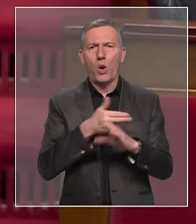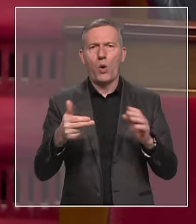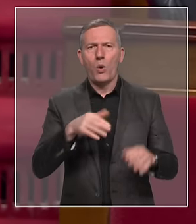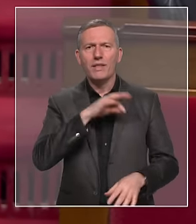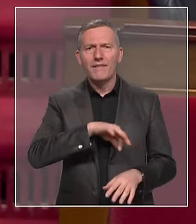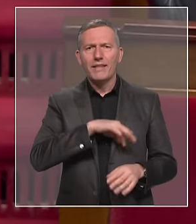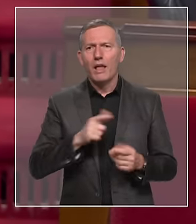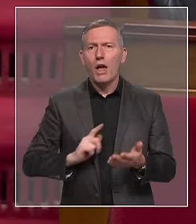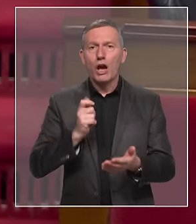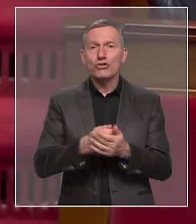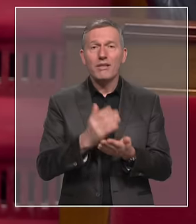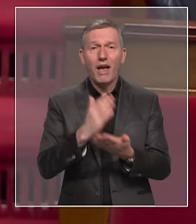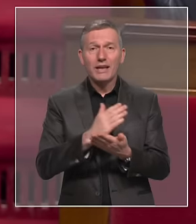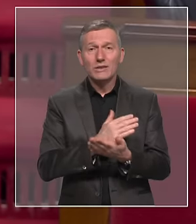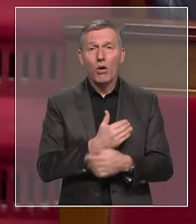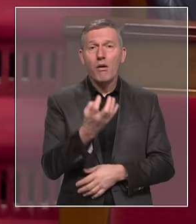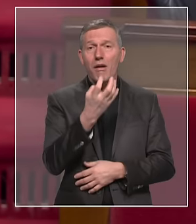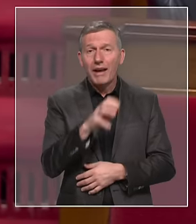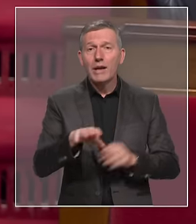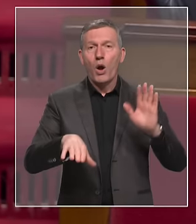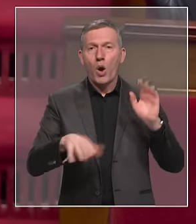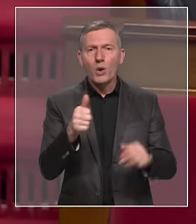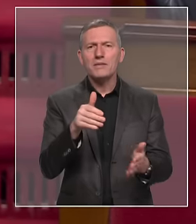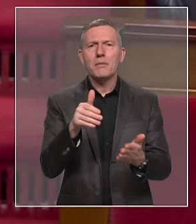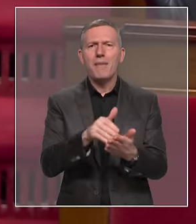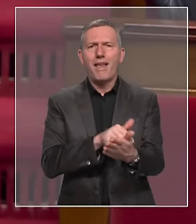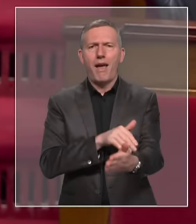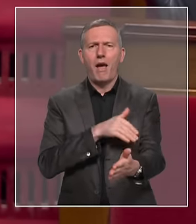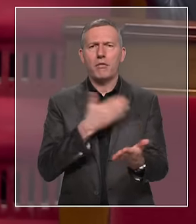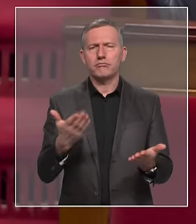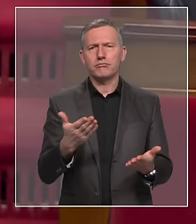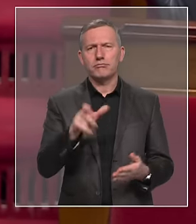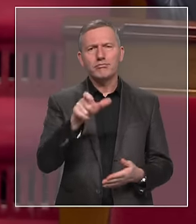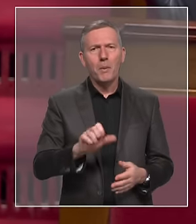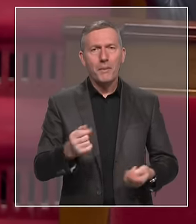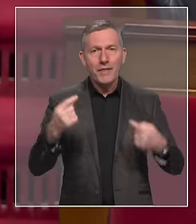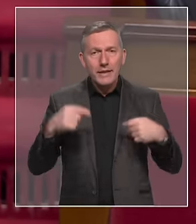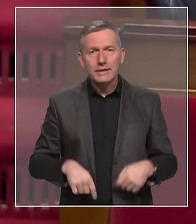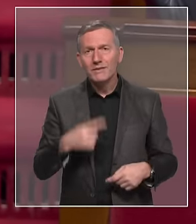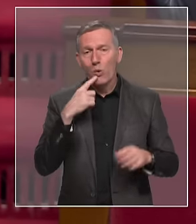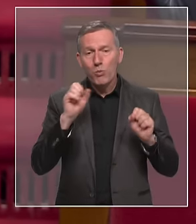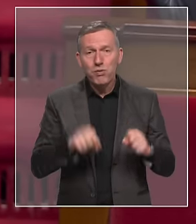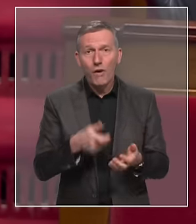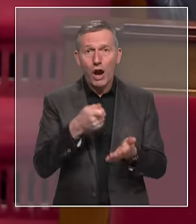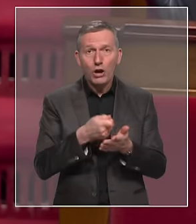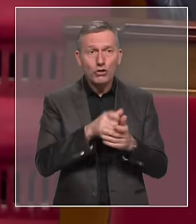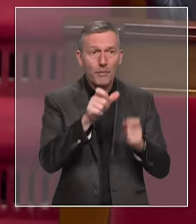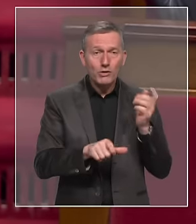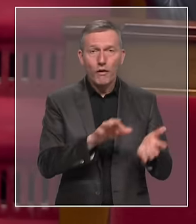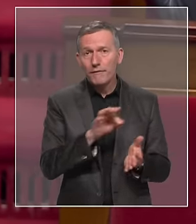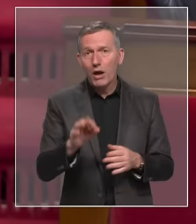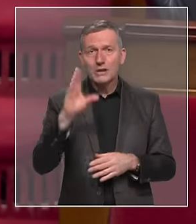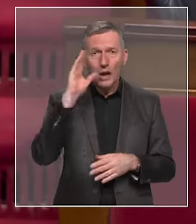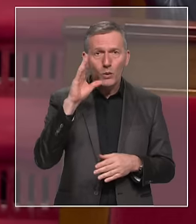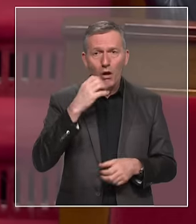et de rachats d'actions. 411 milliards d'euros. Alors, monsieur le Premier ministre, c'est le pouvoir d'achat des Français, des étudiants, des